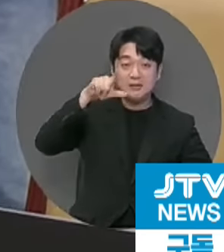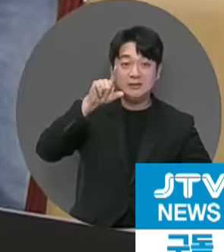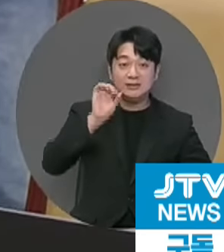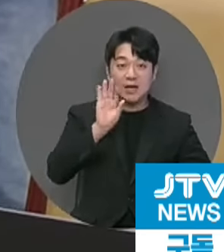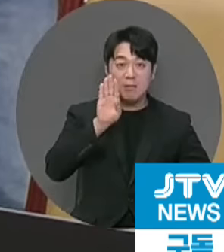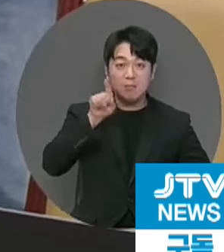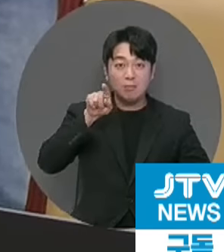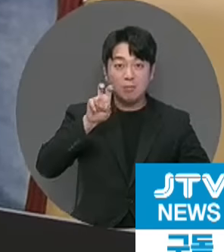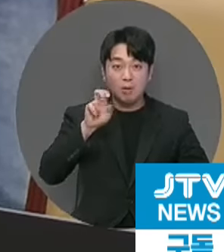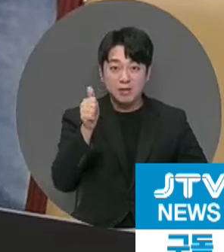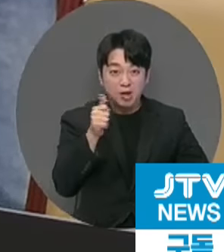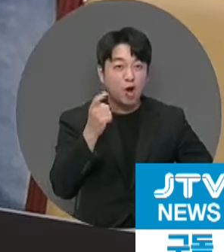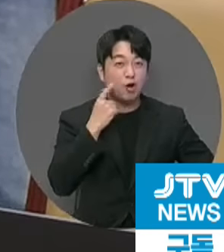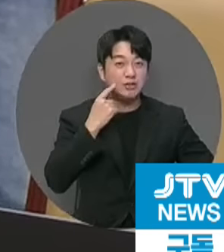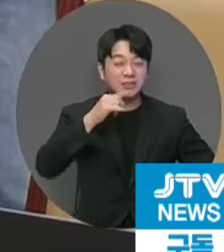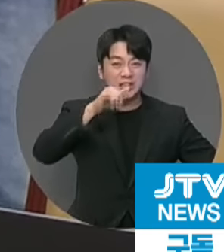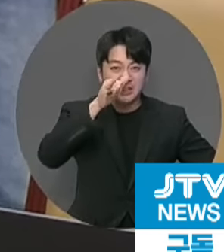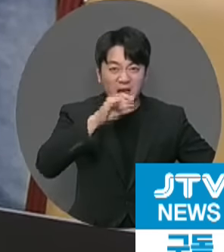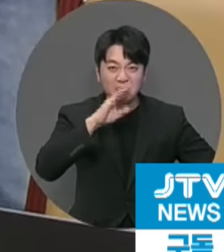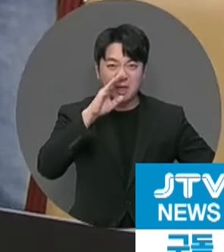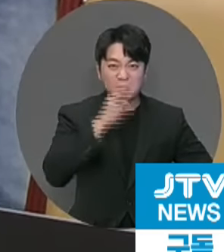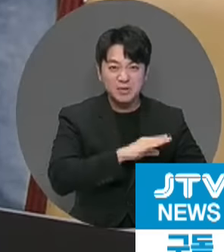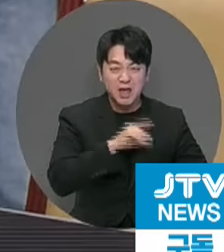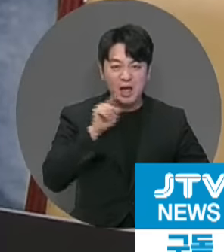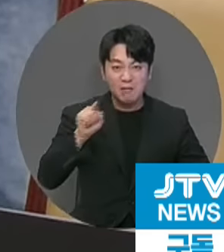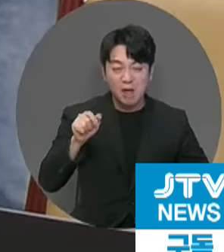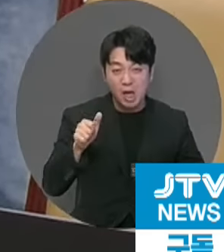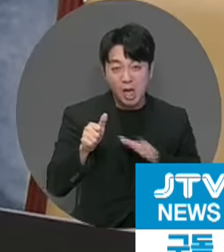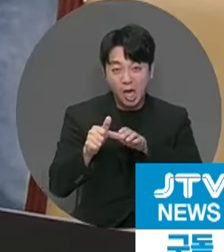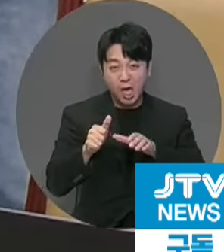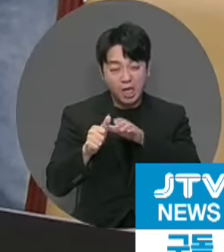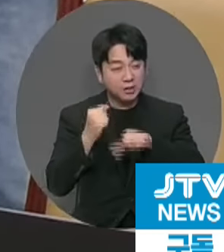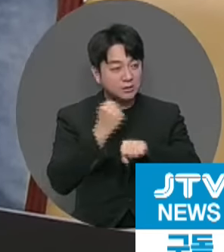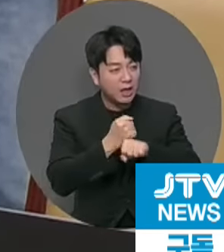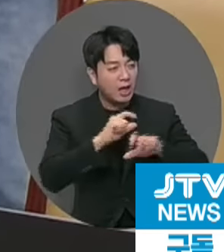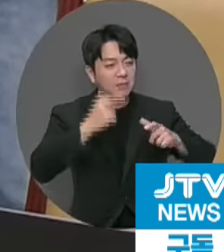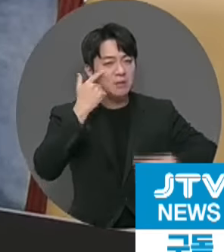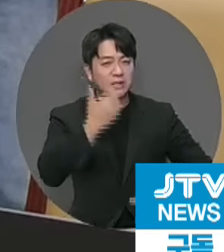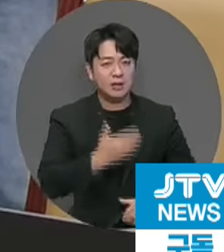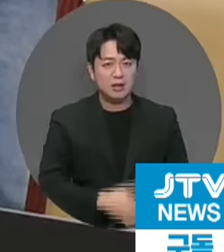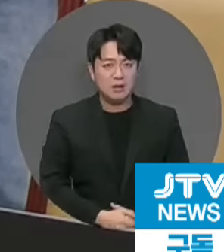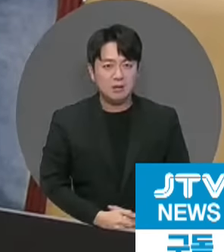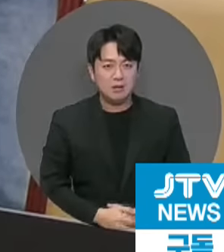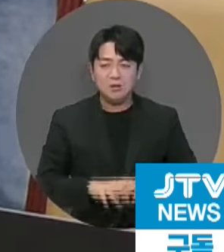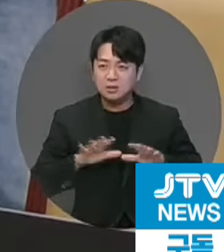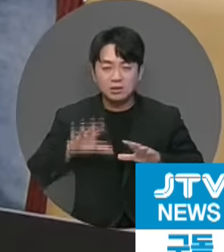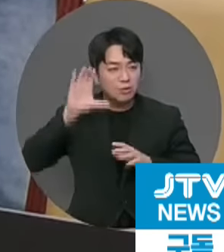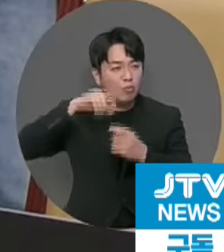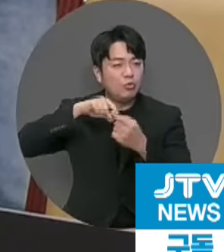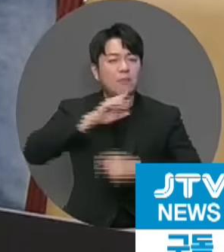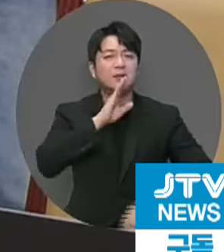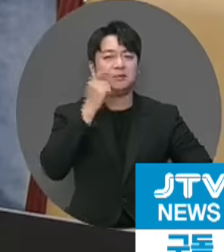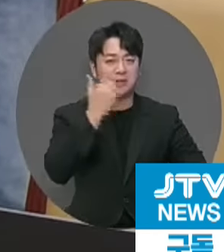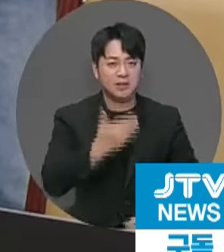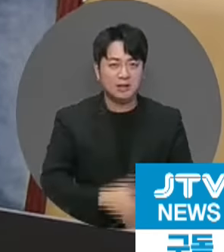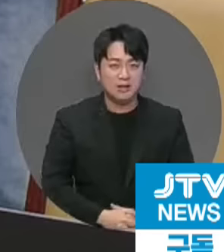딱 프레임을 씌워가지고 계속 공격할 거 아닙니까? 오늘 하루 종일. 이게 청문회입니까? 사람 잡는 거지